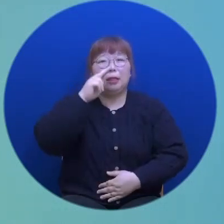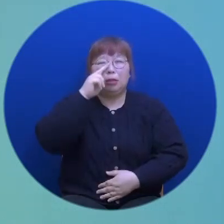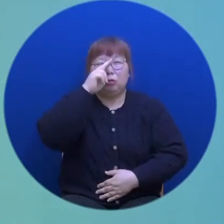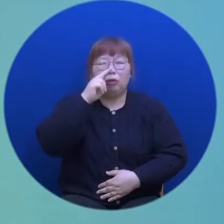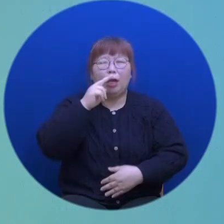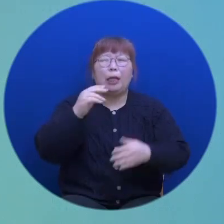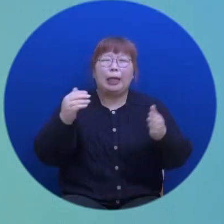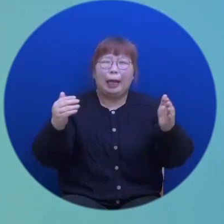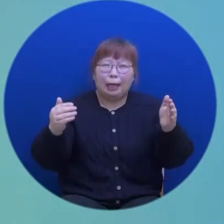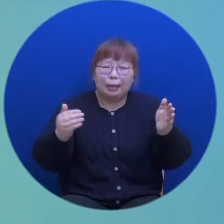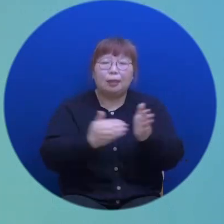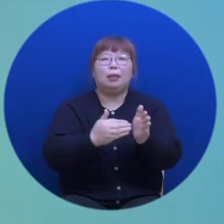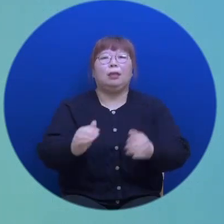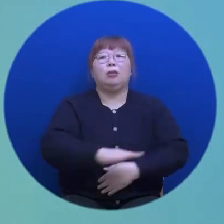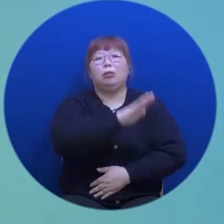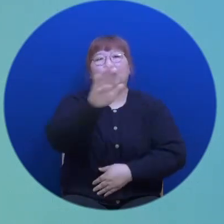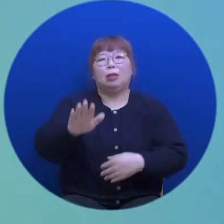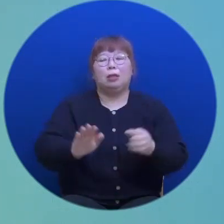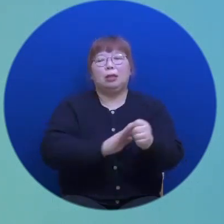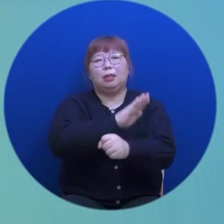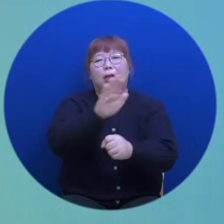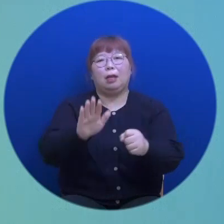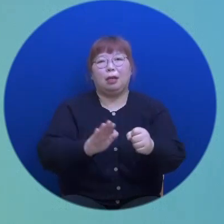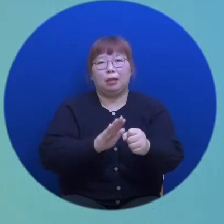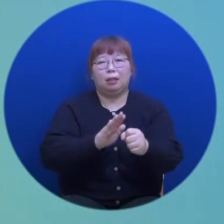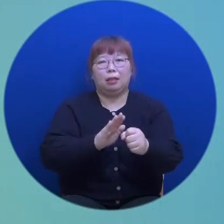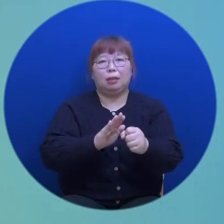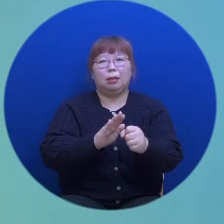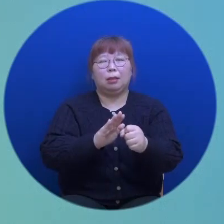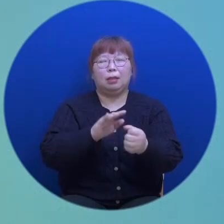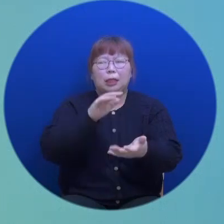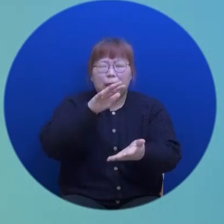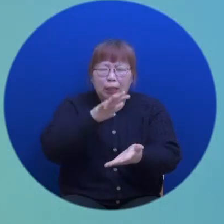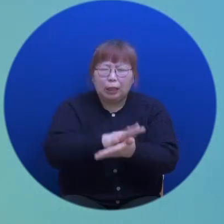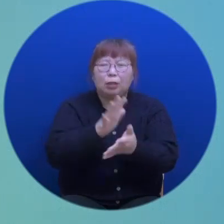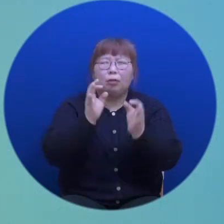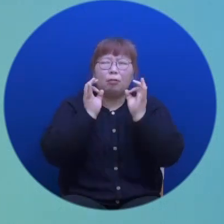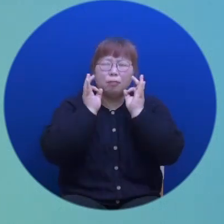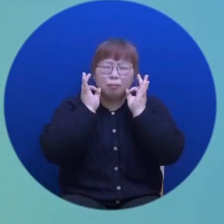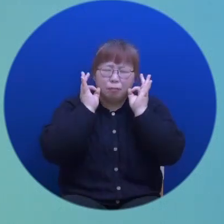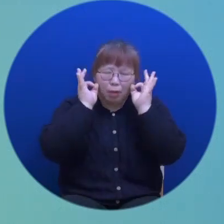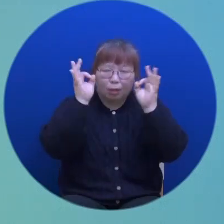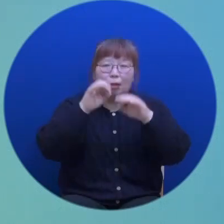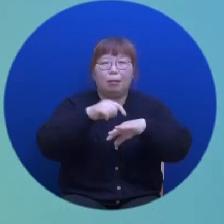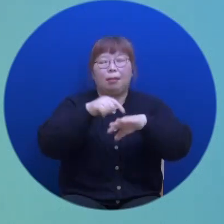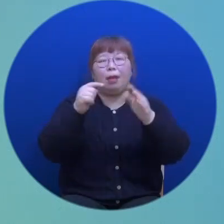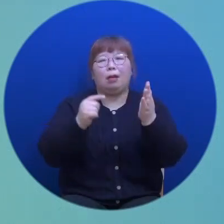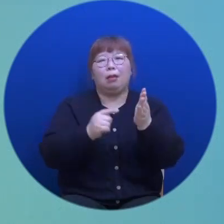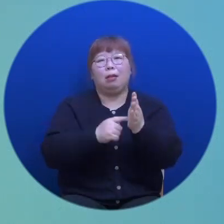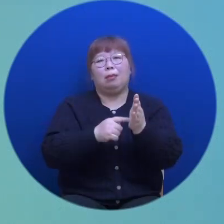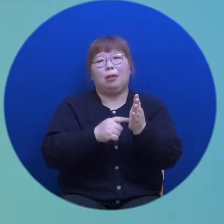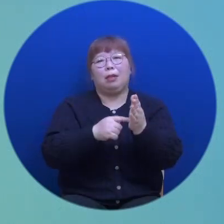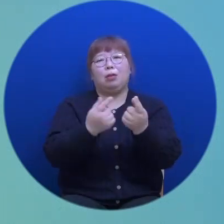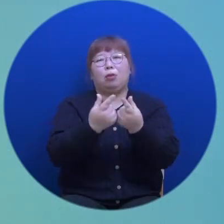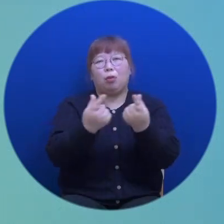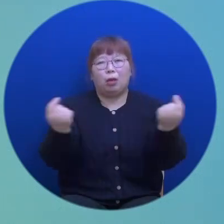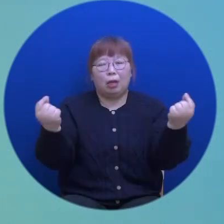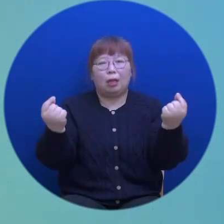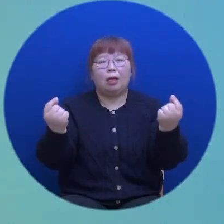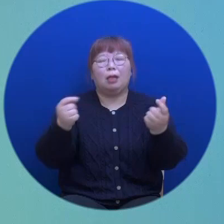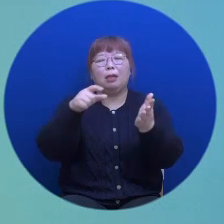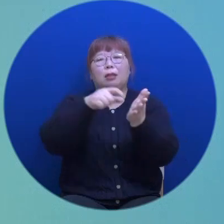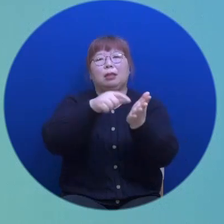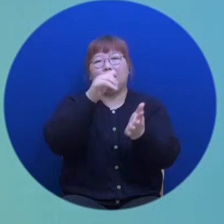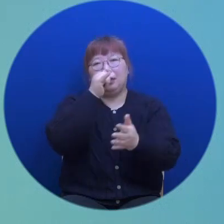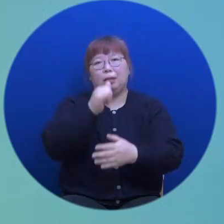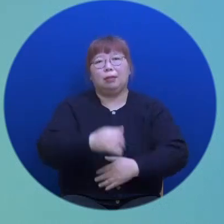질투하기까지 우리를 사랑하시는 애절한 하나님의 마음이 동일하게 담겨